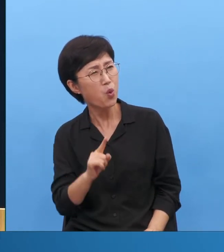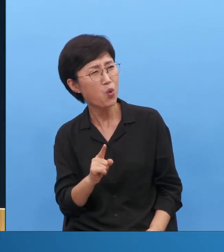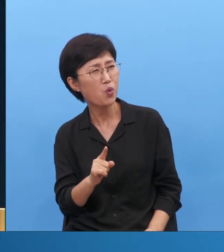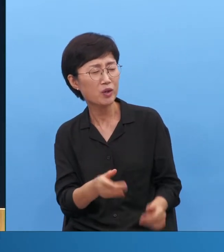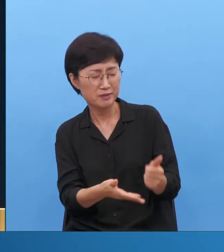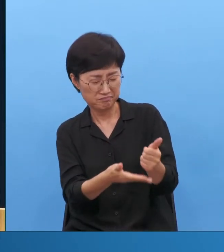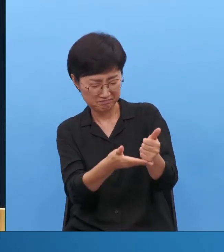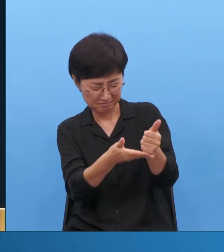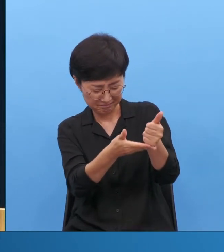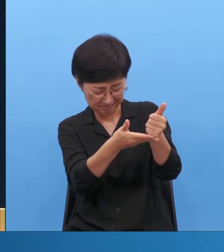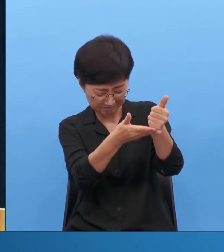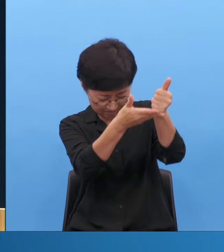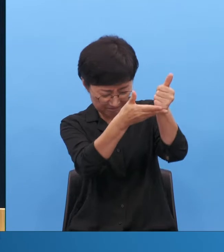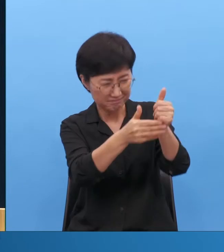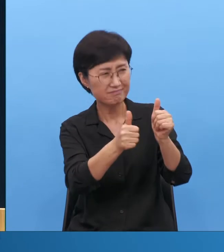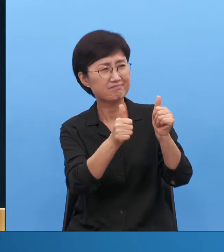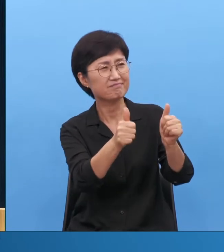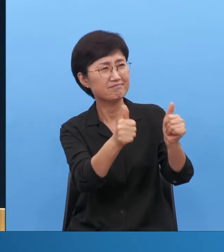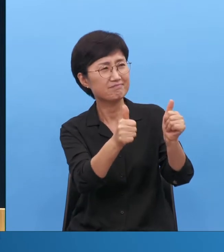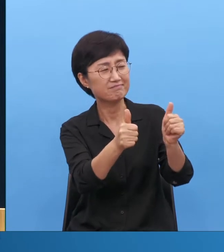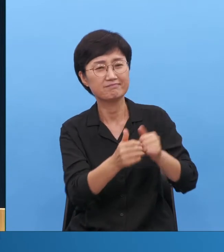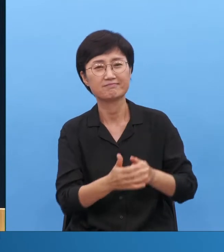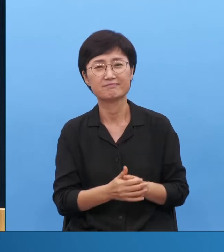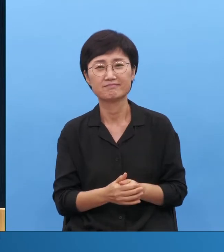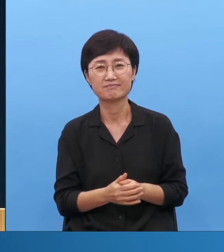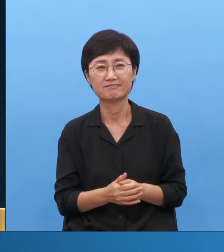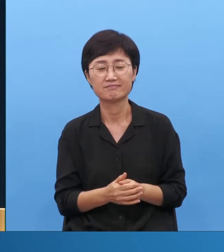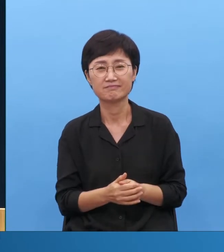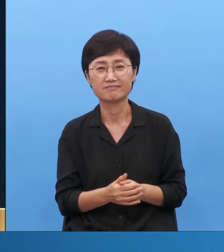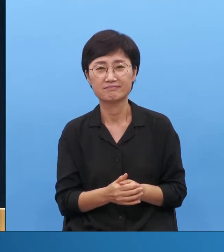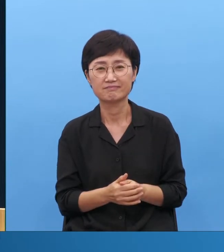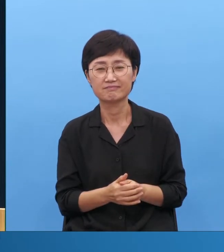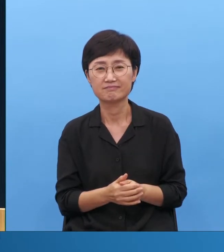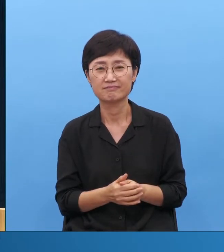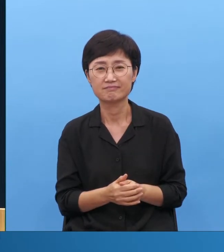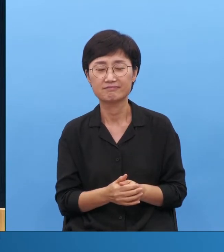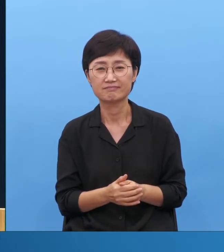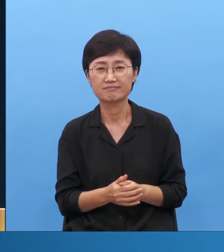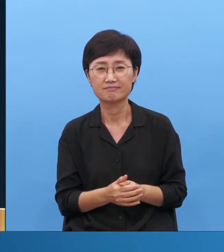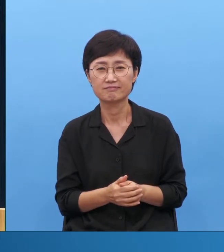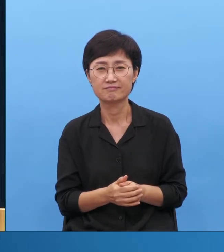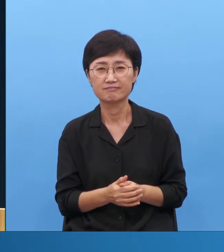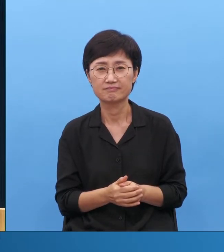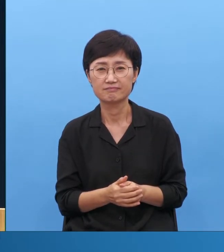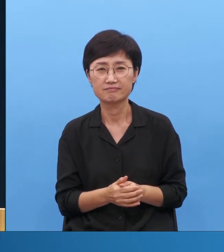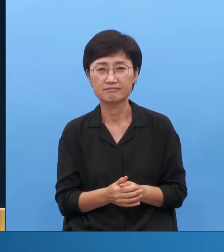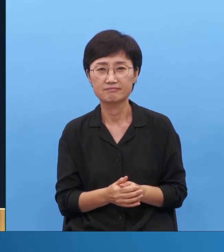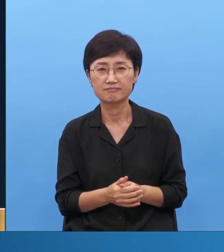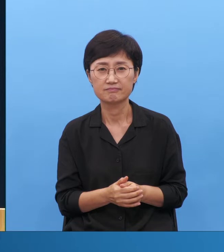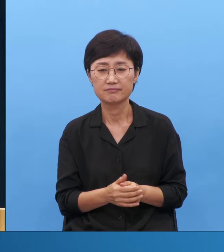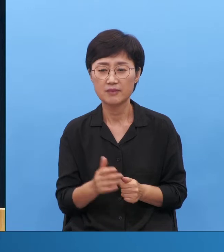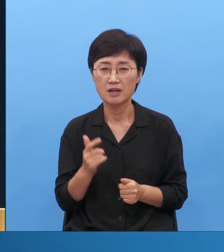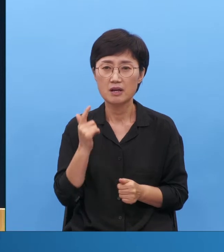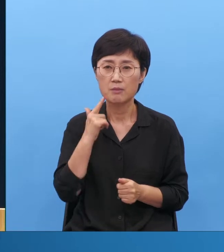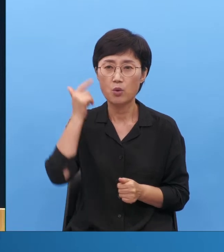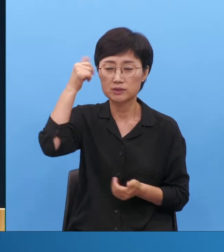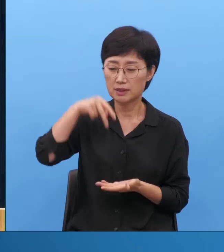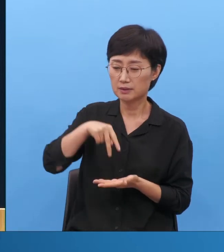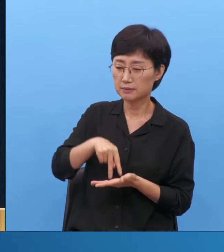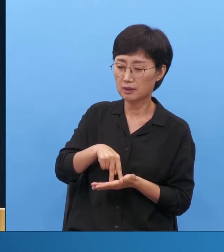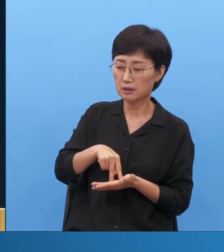respect for him because I don't know where he got all this money, but he brought so much money to construct all these facilities and buildings. 그때 이 스님